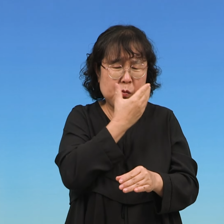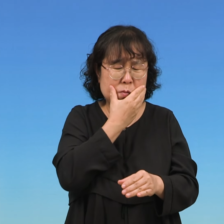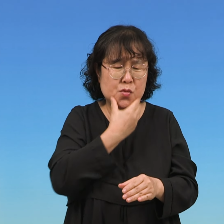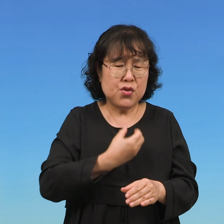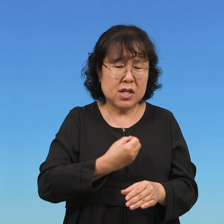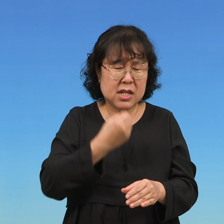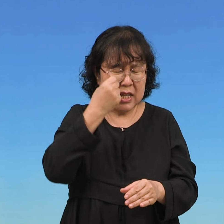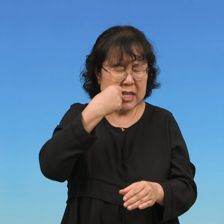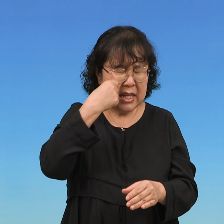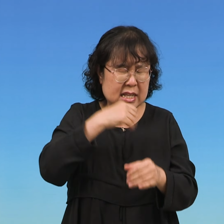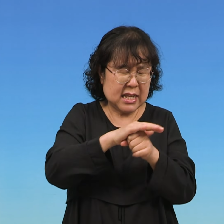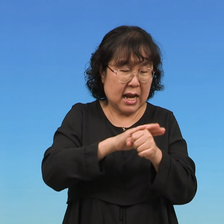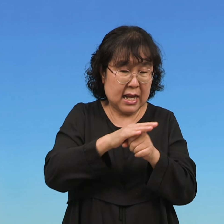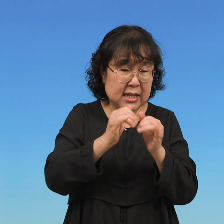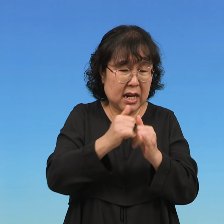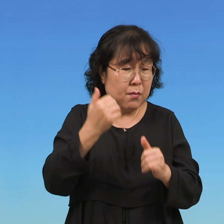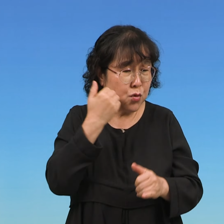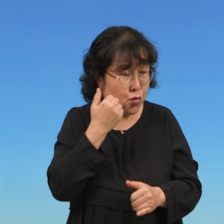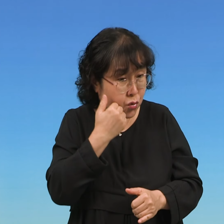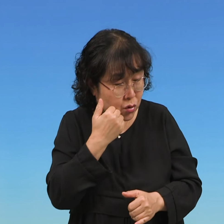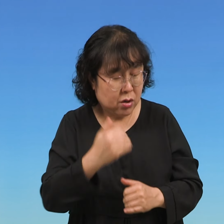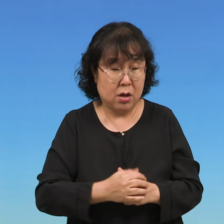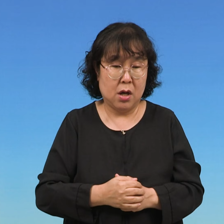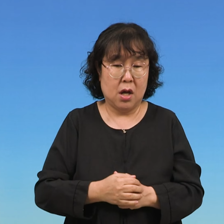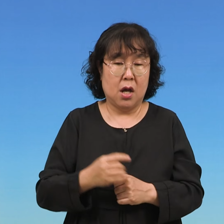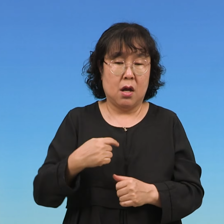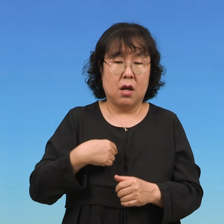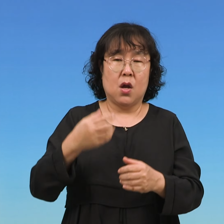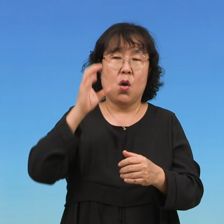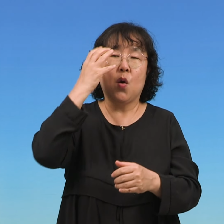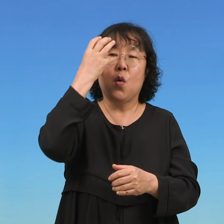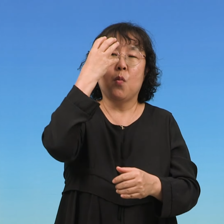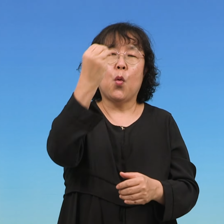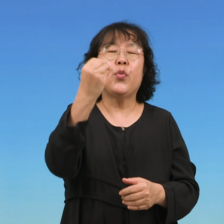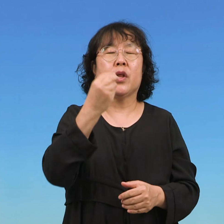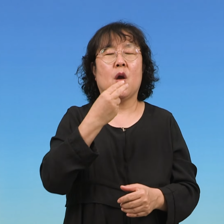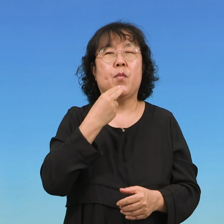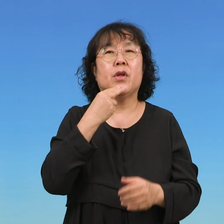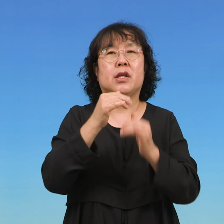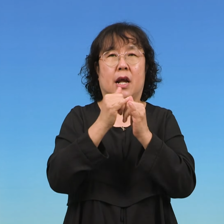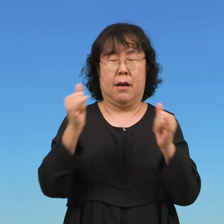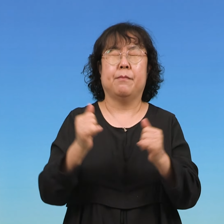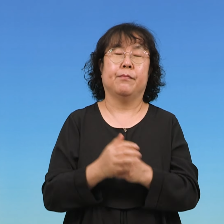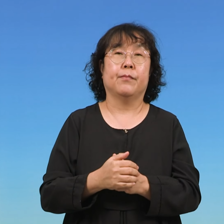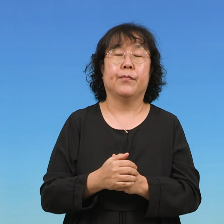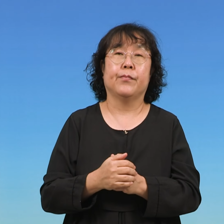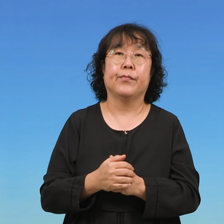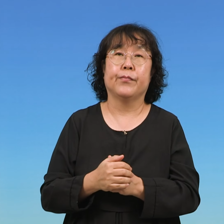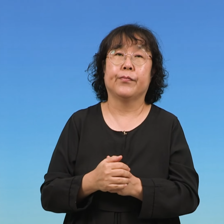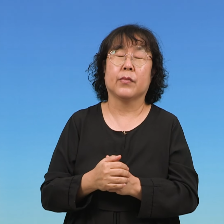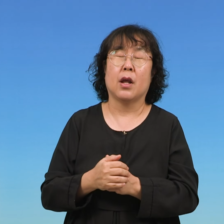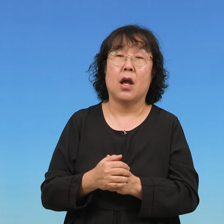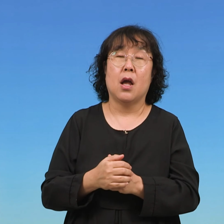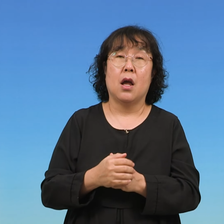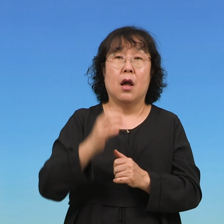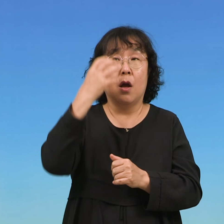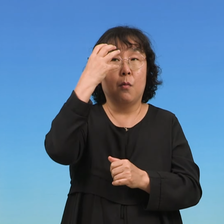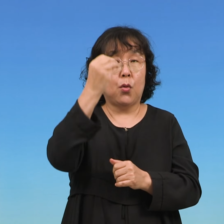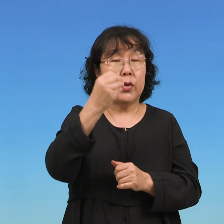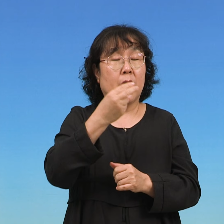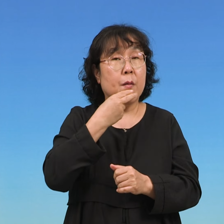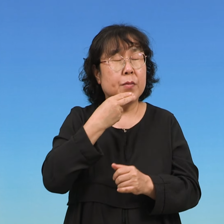비참한 사람이 누군지 아느냐 본게 없는 사람이다 목회자만 그렇겠습니까 이게